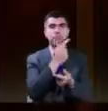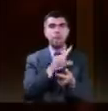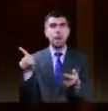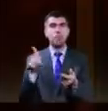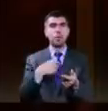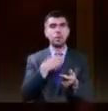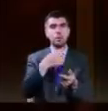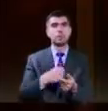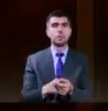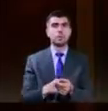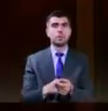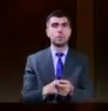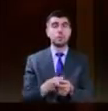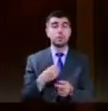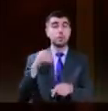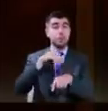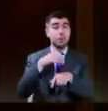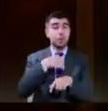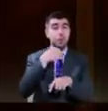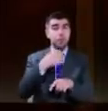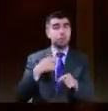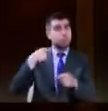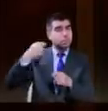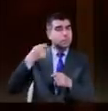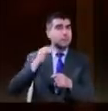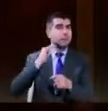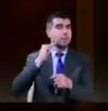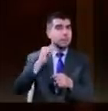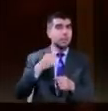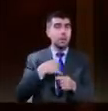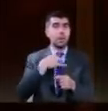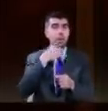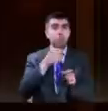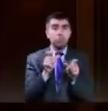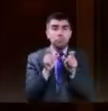العقلية، بمعنى أنهم يعوضون. ومن أجل وضع حد للانتهاكات